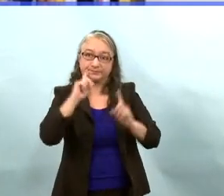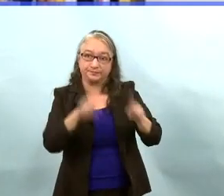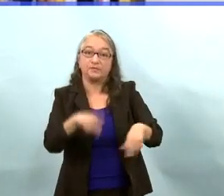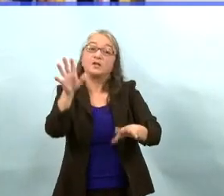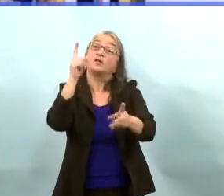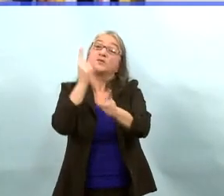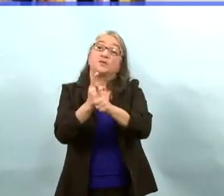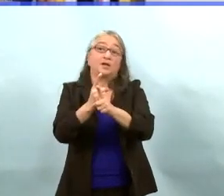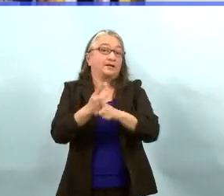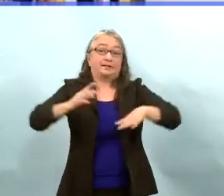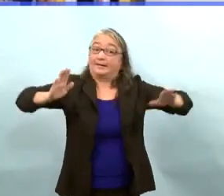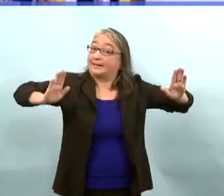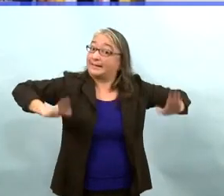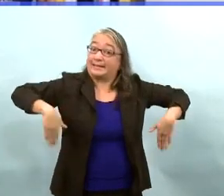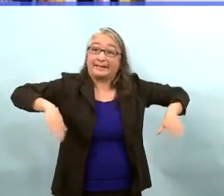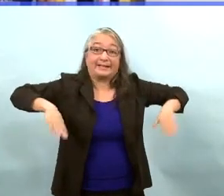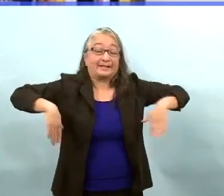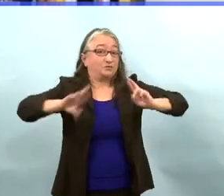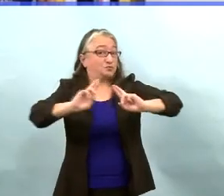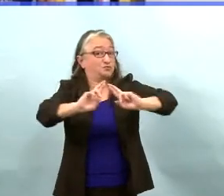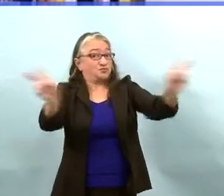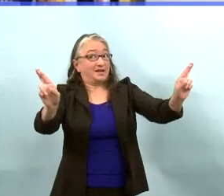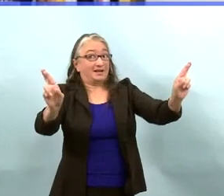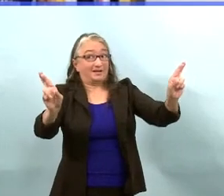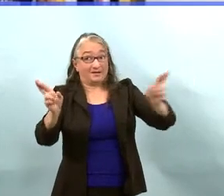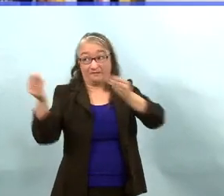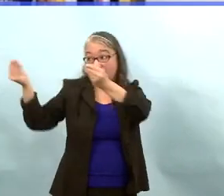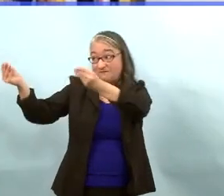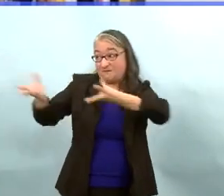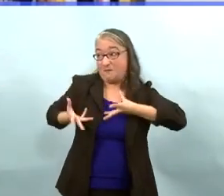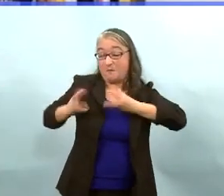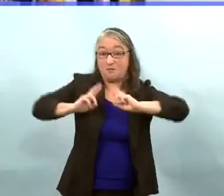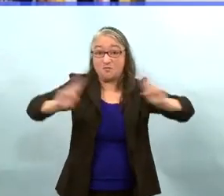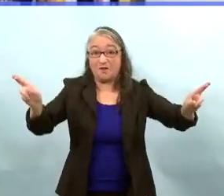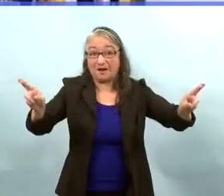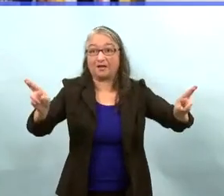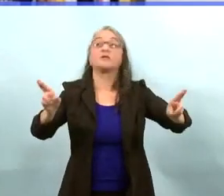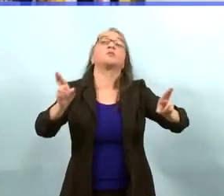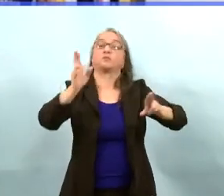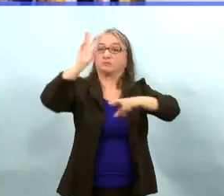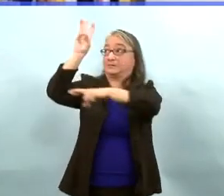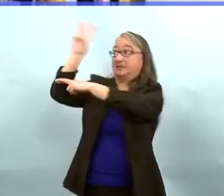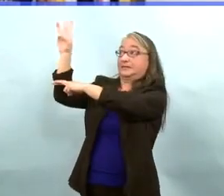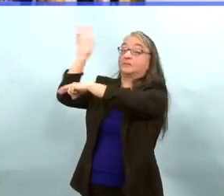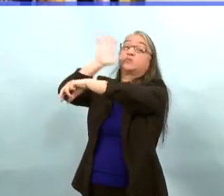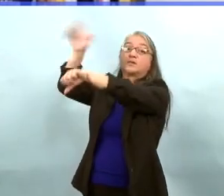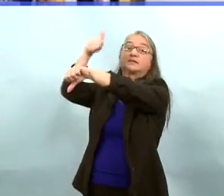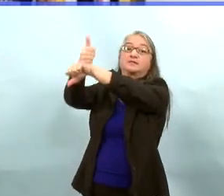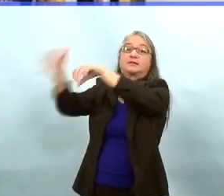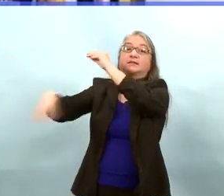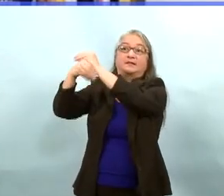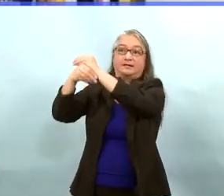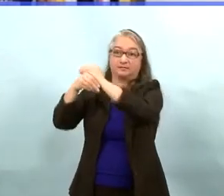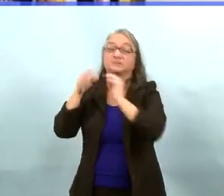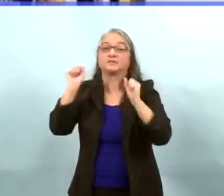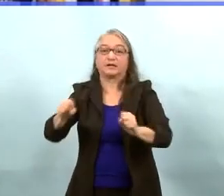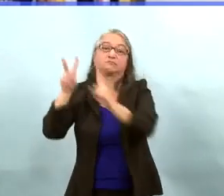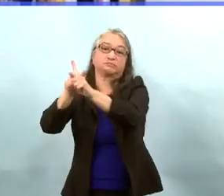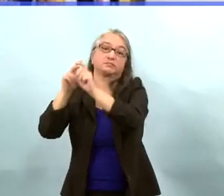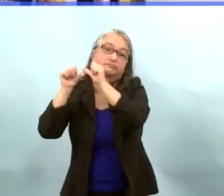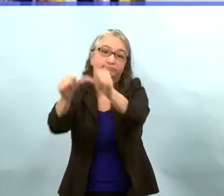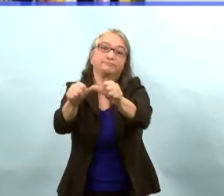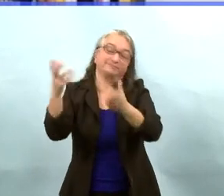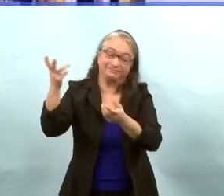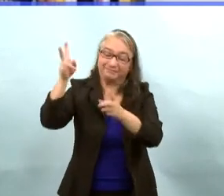on va pouvoir prendre rendez-vous dès qu'on aura la dose. Alors chaque clinique a ses propres heures, sa situation unique, mais ces cliniques vont avoir des